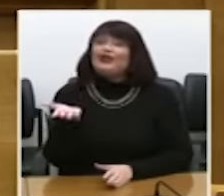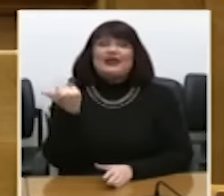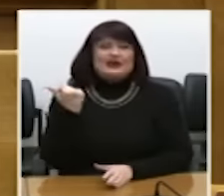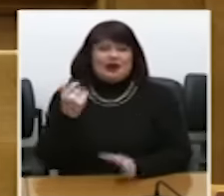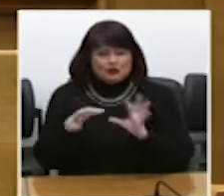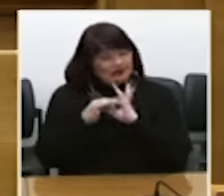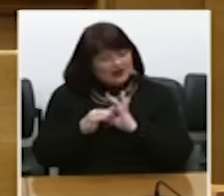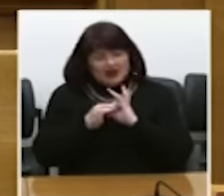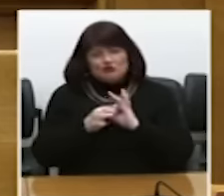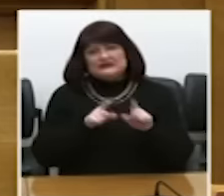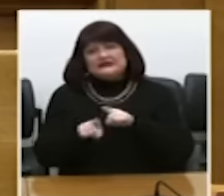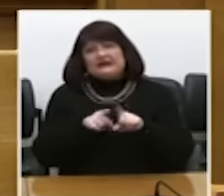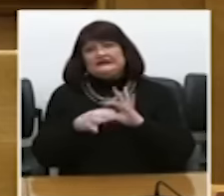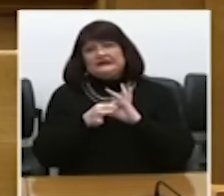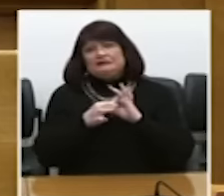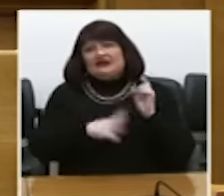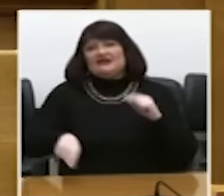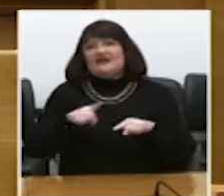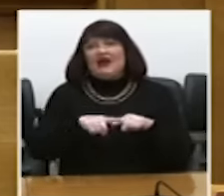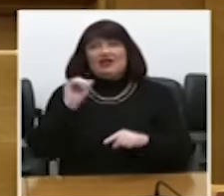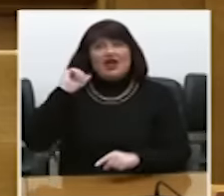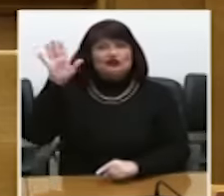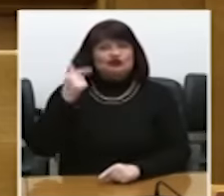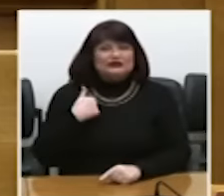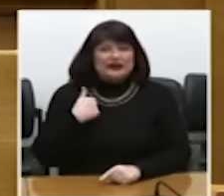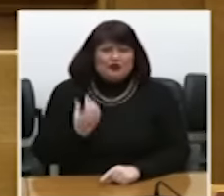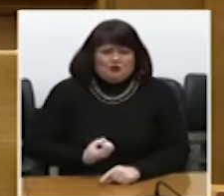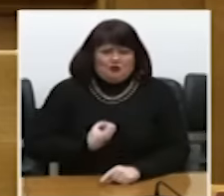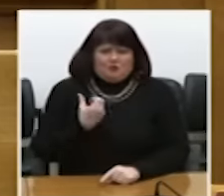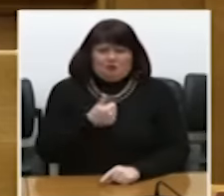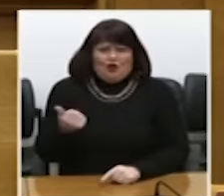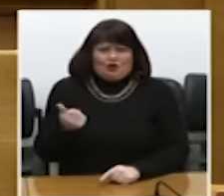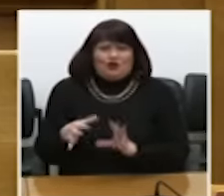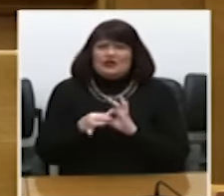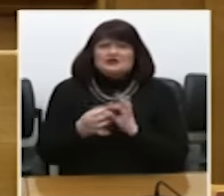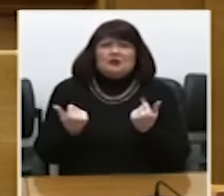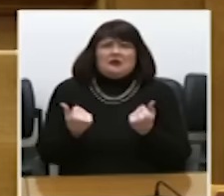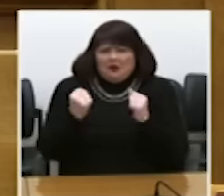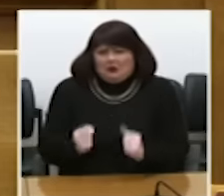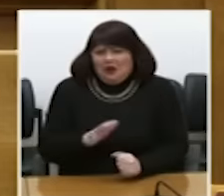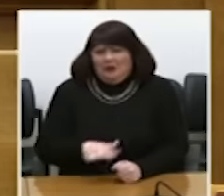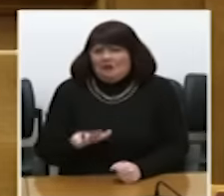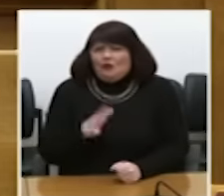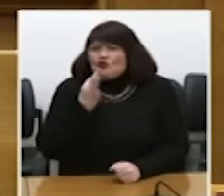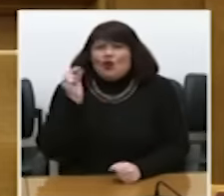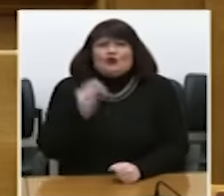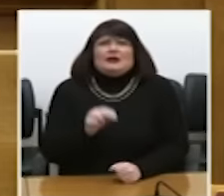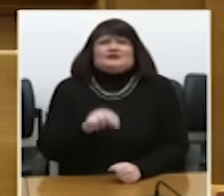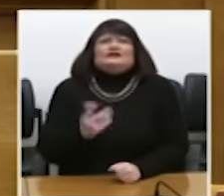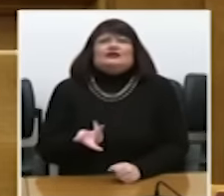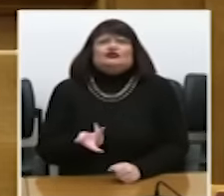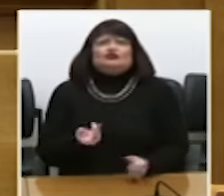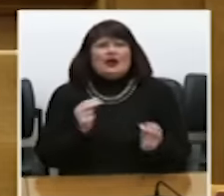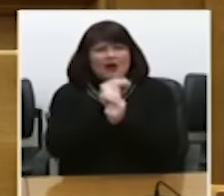χώρα, παρά μόνο κάποιους συναισθηματικούς δεσμούς και αν, και κατά συνέπεια δεν θα υποστούν και